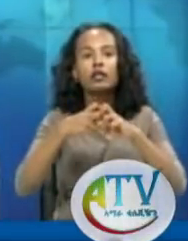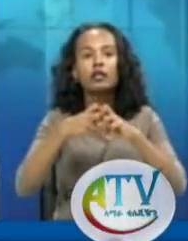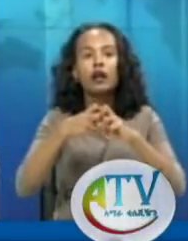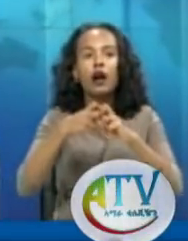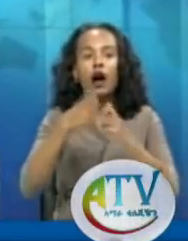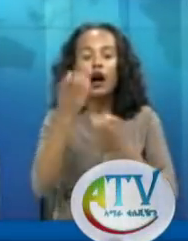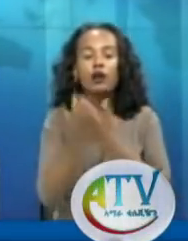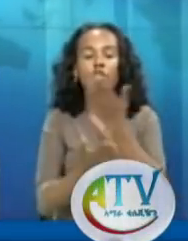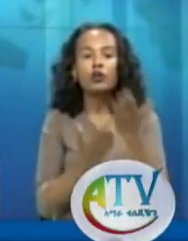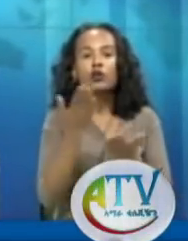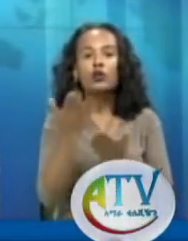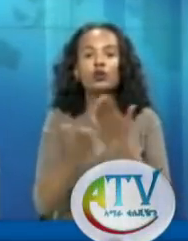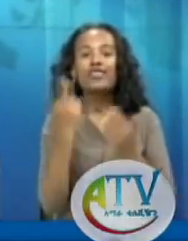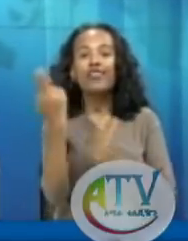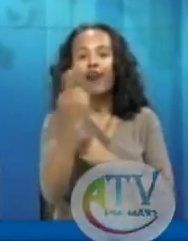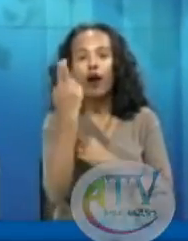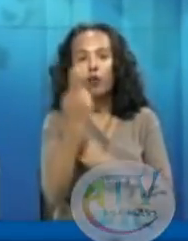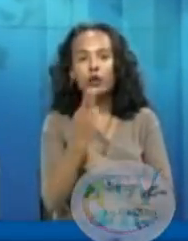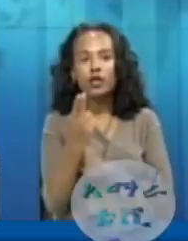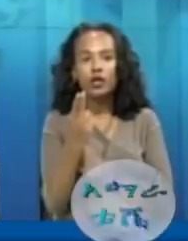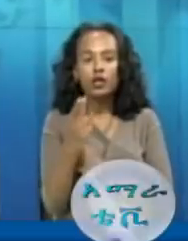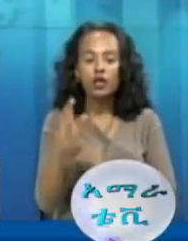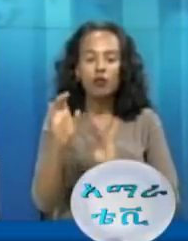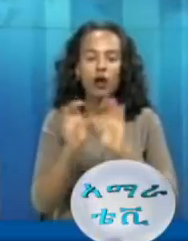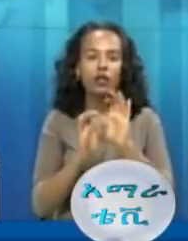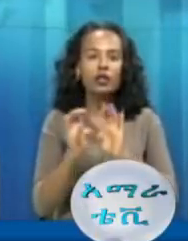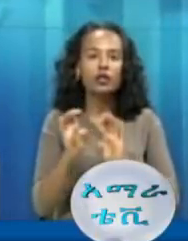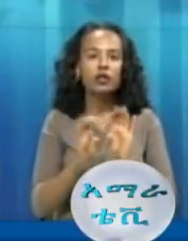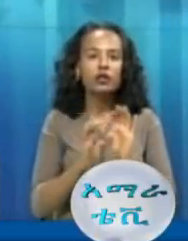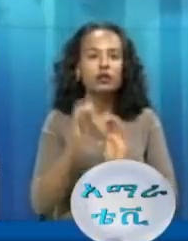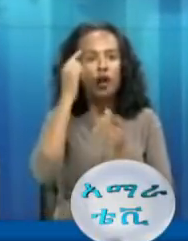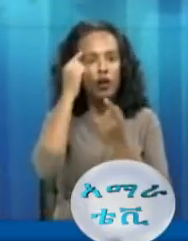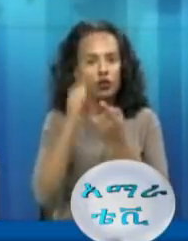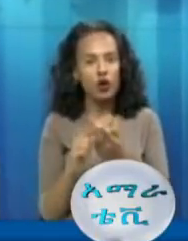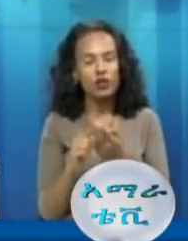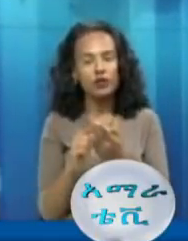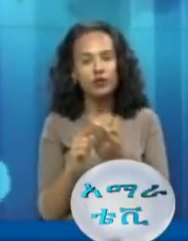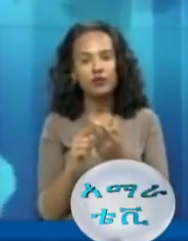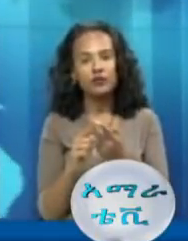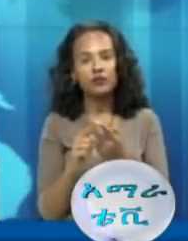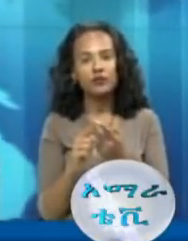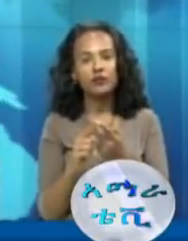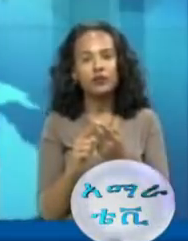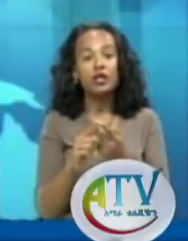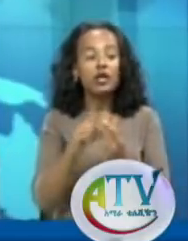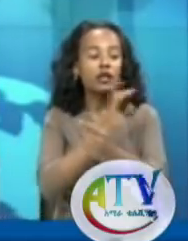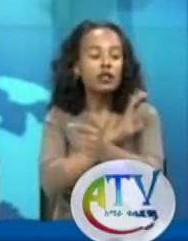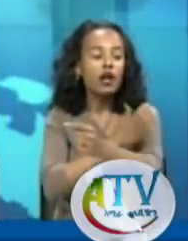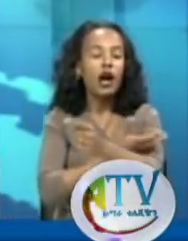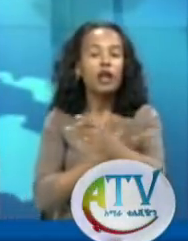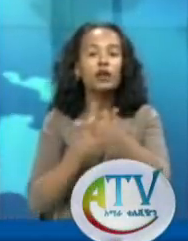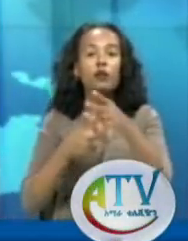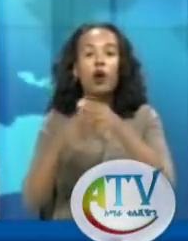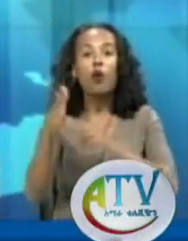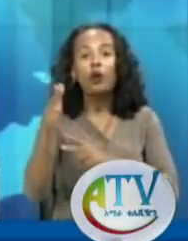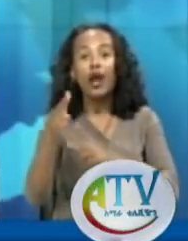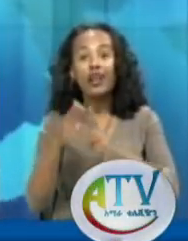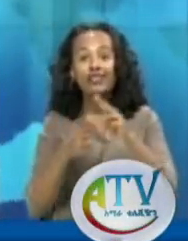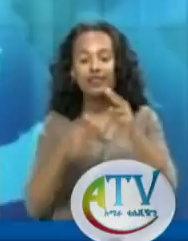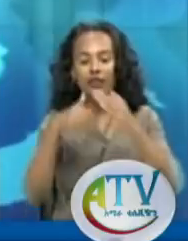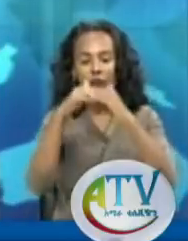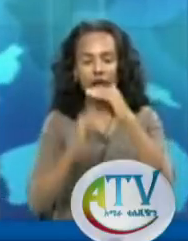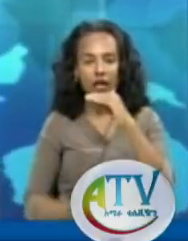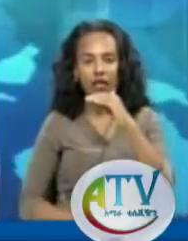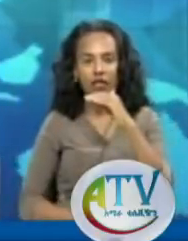የኤሌክትሪክ አገልግሎት ተጠቃሚ ለማድረግ ታቅዷል። የኃይል መቆራረጥን